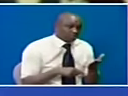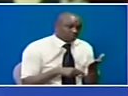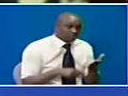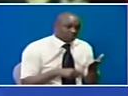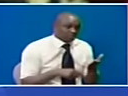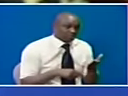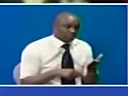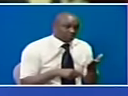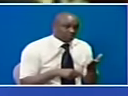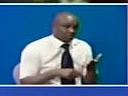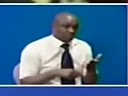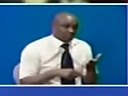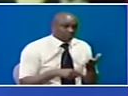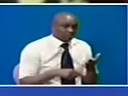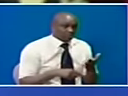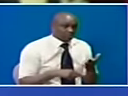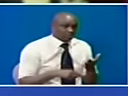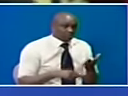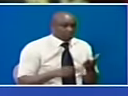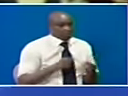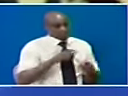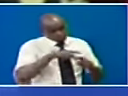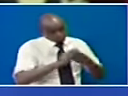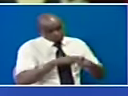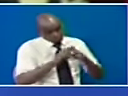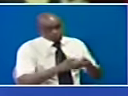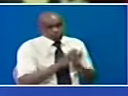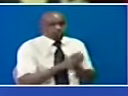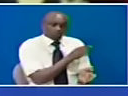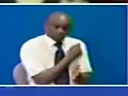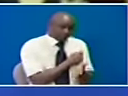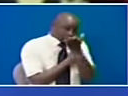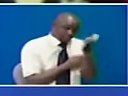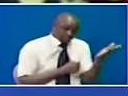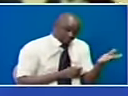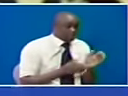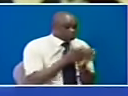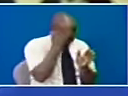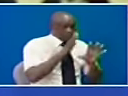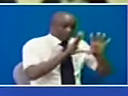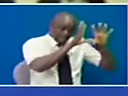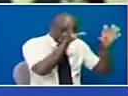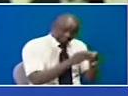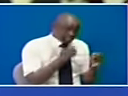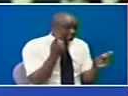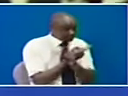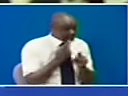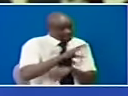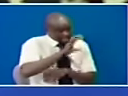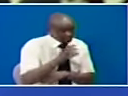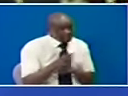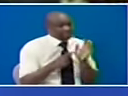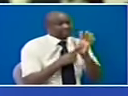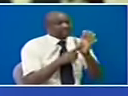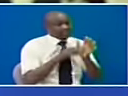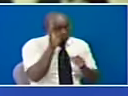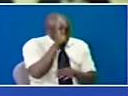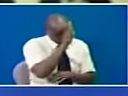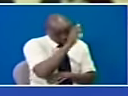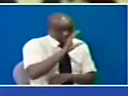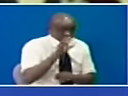ya tuseme kurekebisha hospitali zetu ama madispensaries, kwa sababu budget ya katika kaunti zote, kichukua mfano kama Bungoma